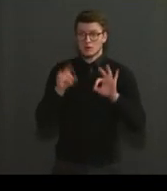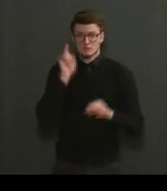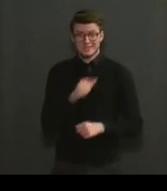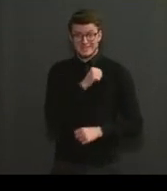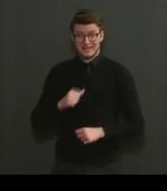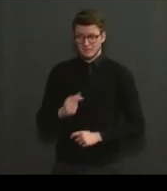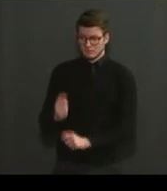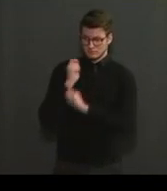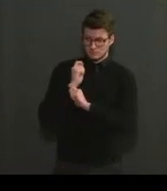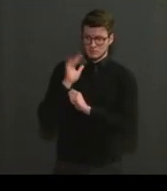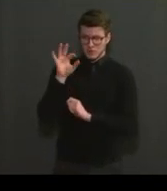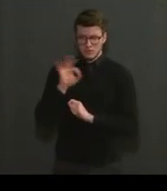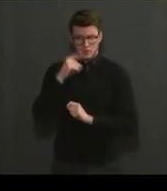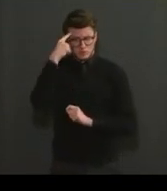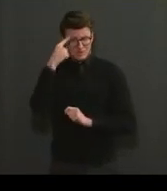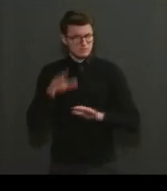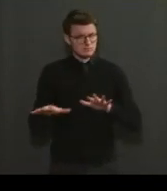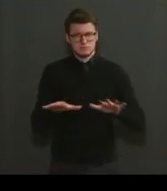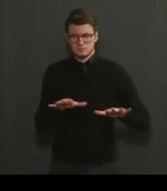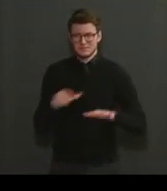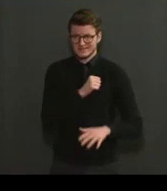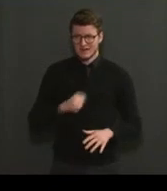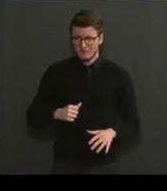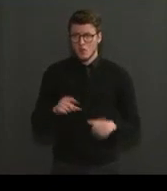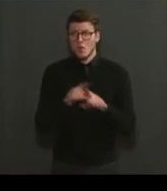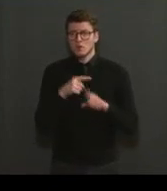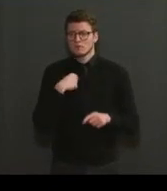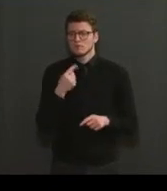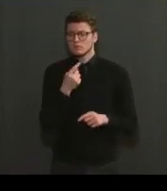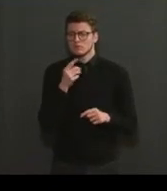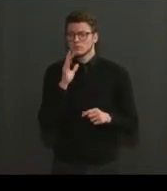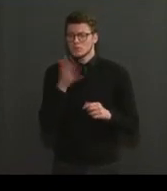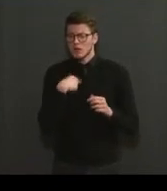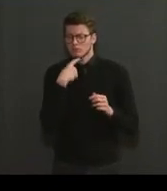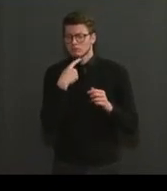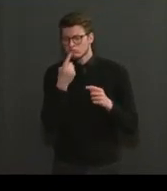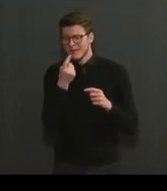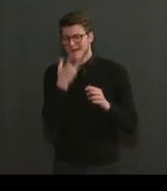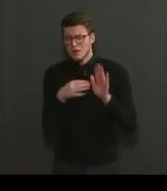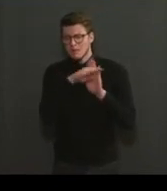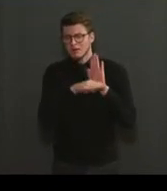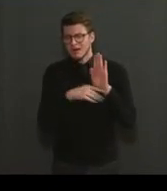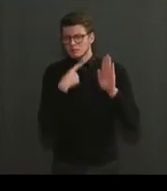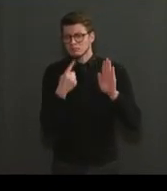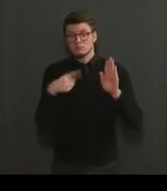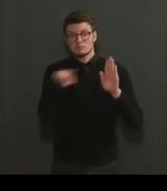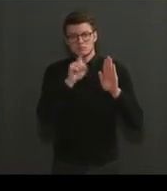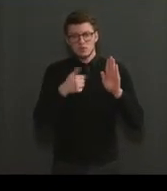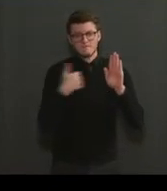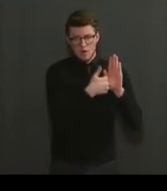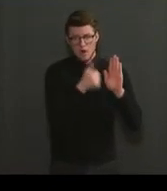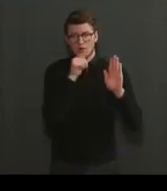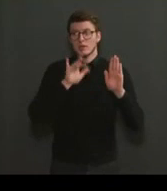nemen. We sommen kort nog een aantal maatregelen op die iedereen moet respecteren als hij of zij gaat